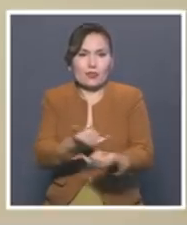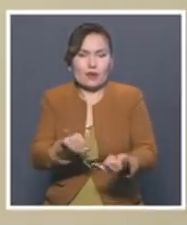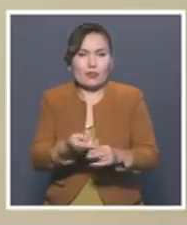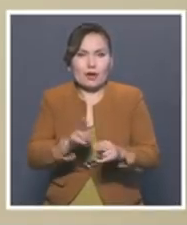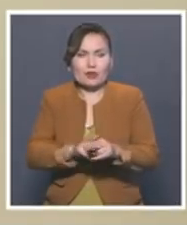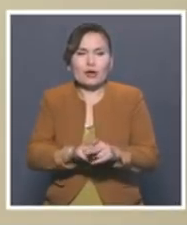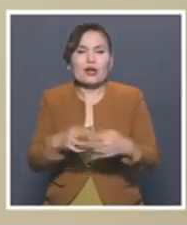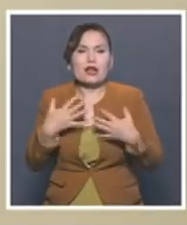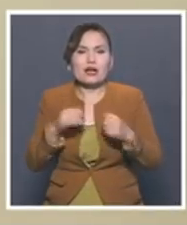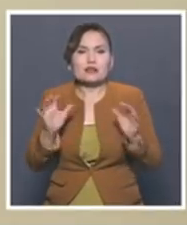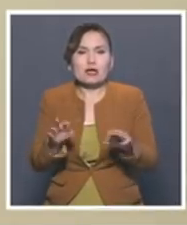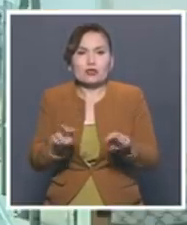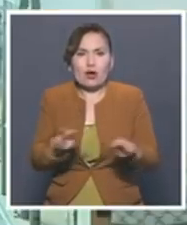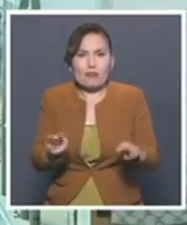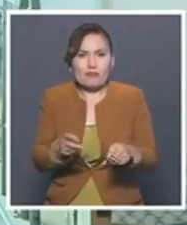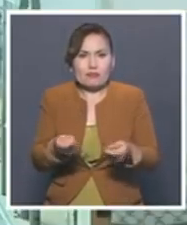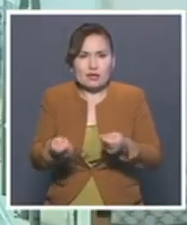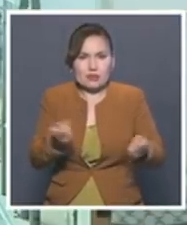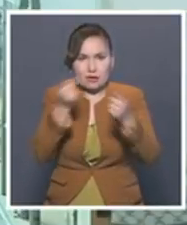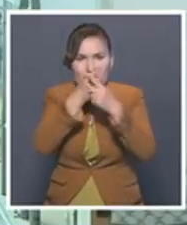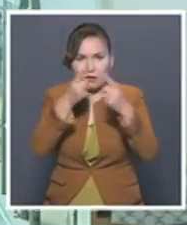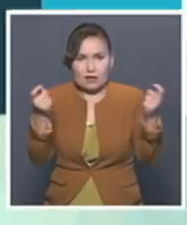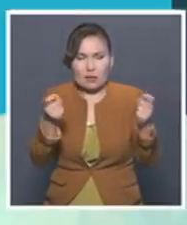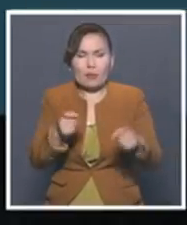осындай мәлімдеме жасады. Олар кімдер?